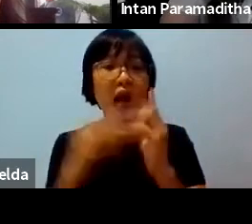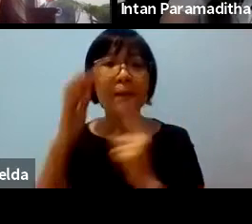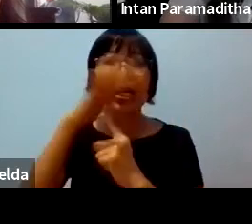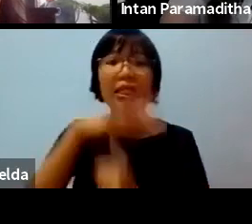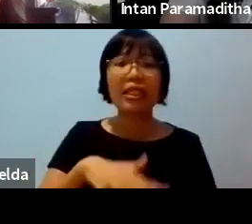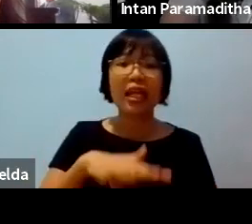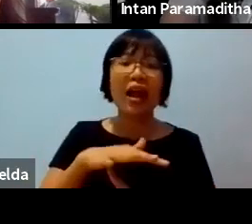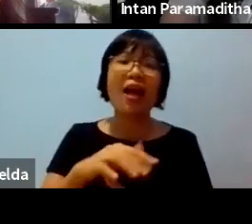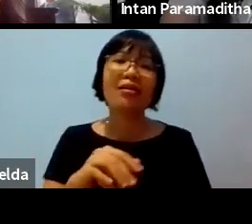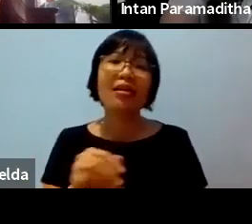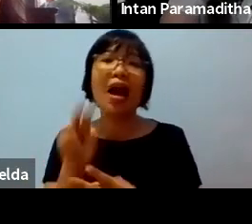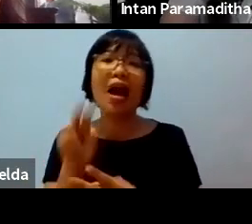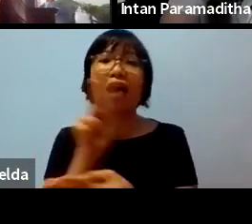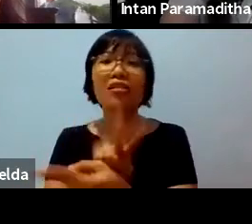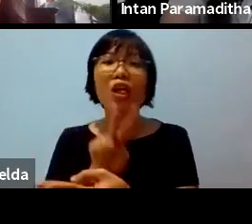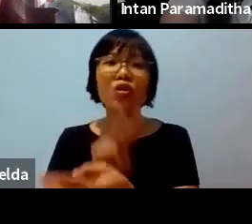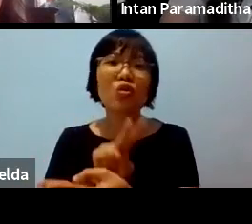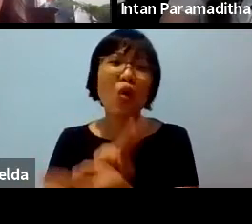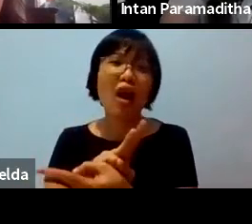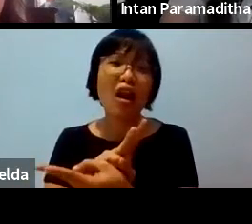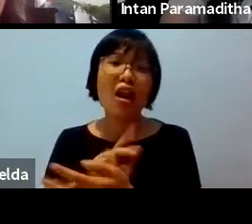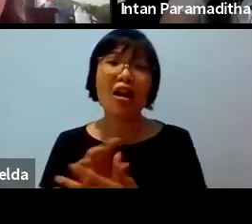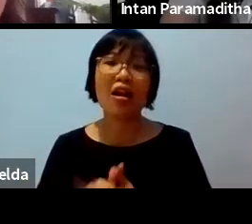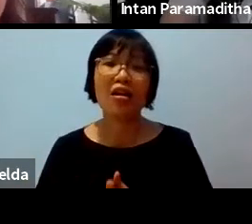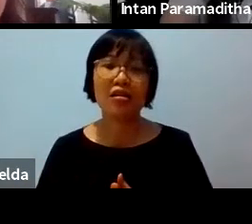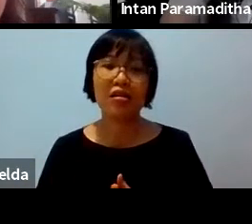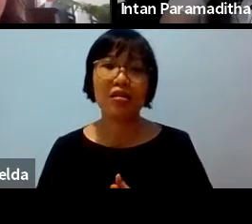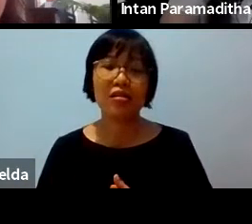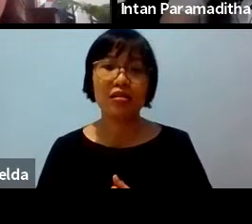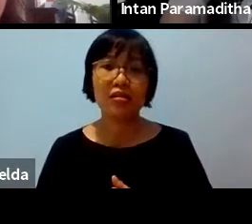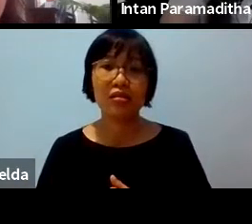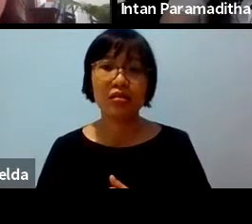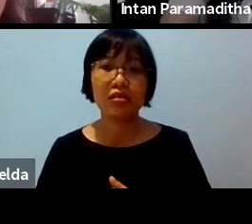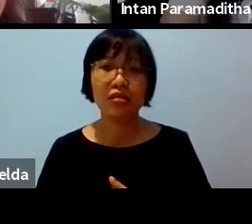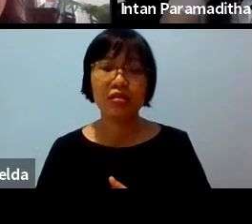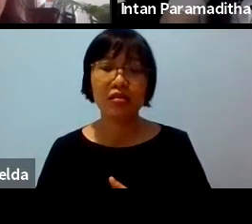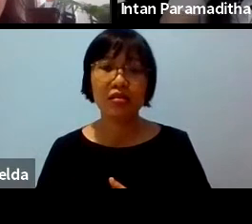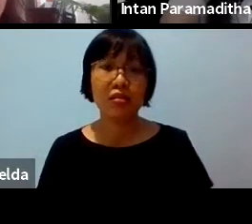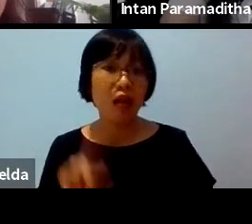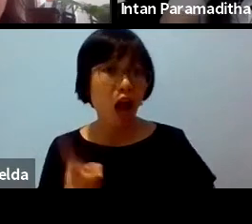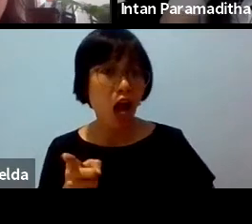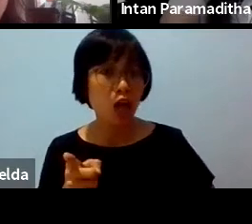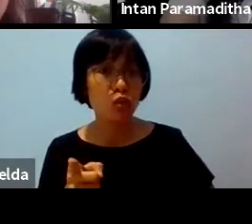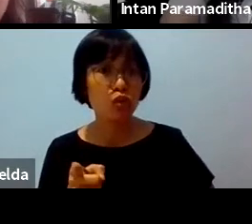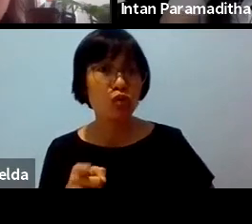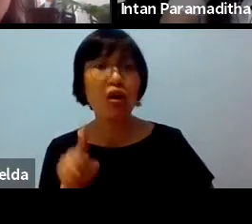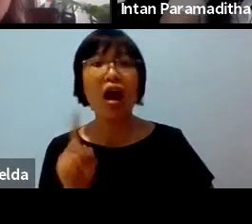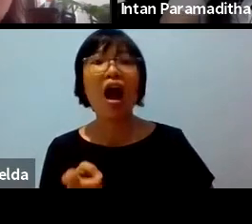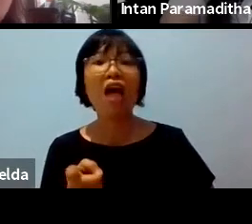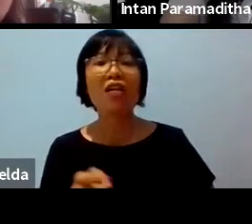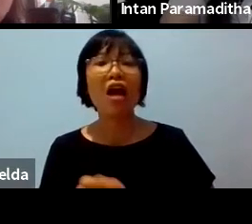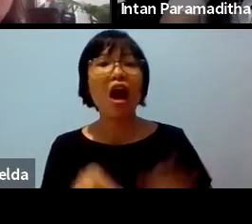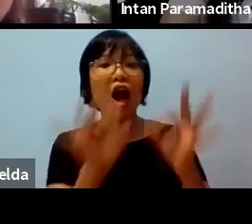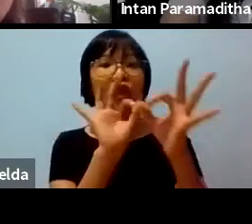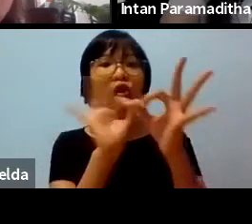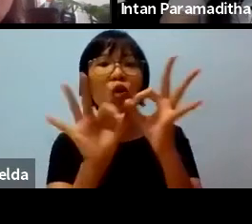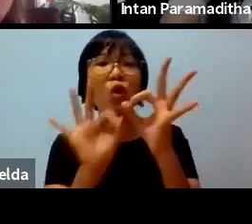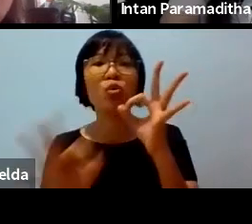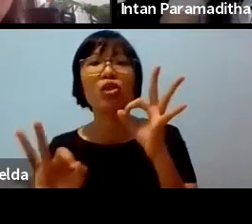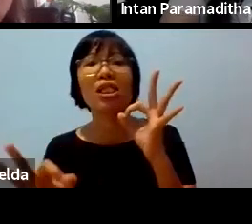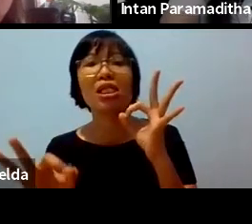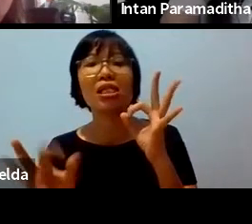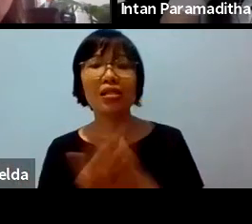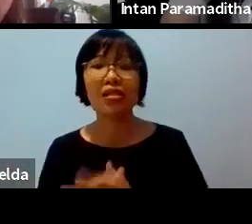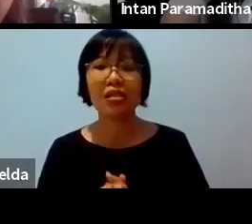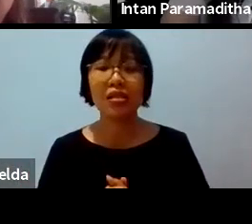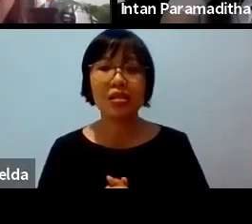menyerang, kemudian dia menjadi korban. Tapi harus ada solusi yang memang itu mengangkat